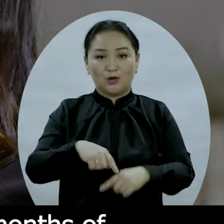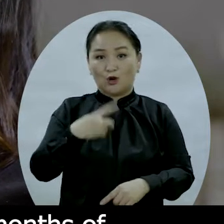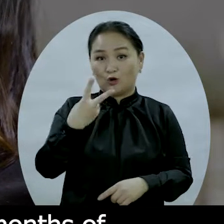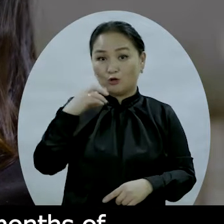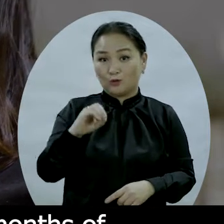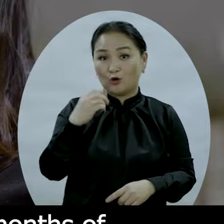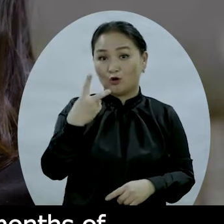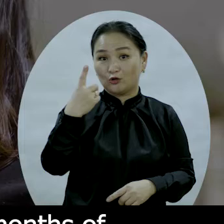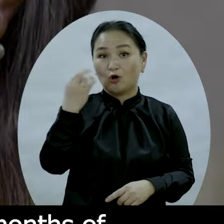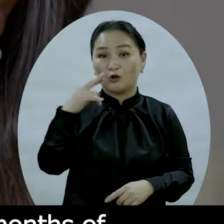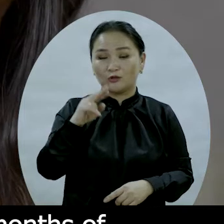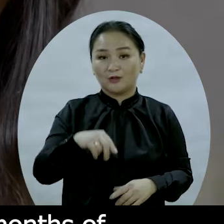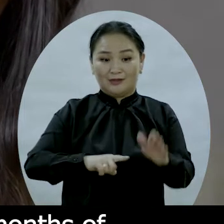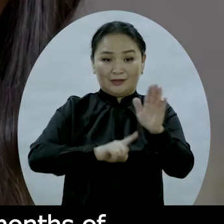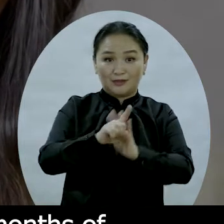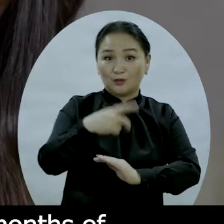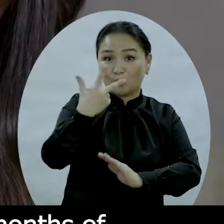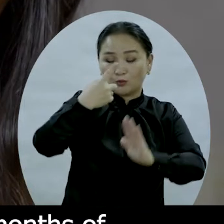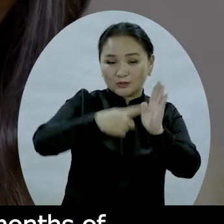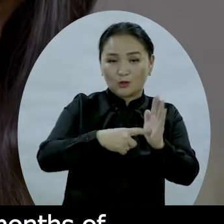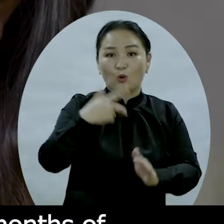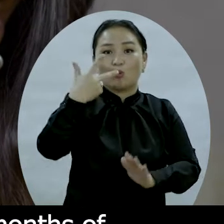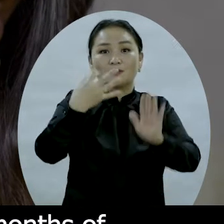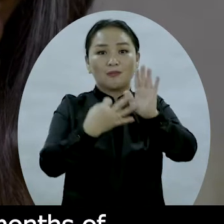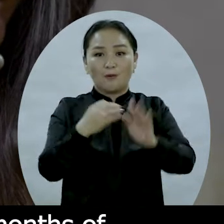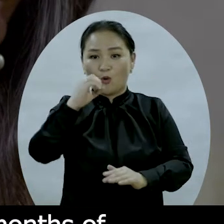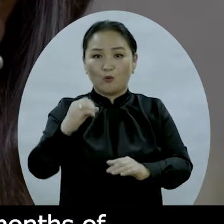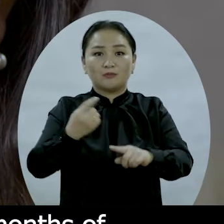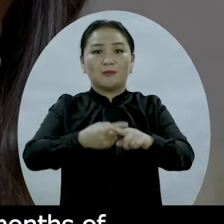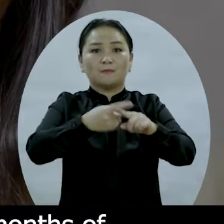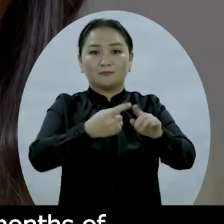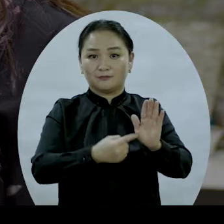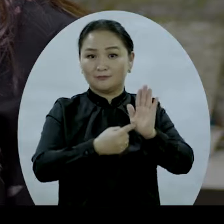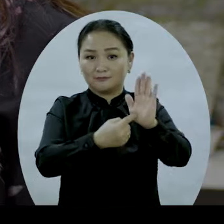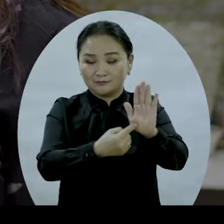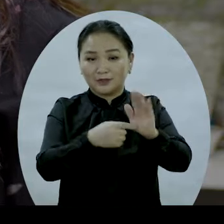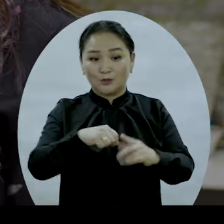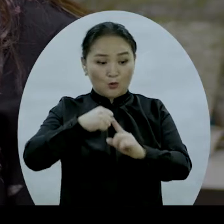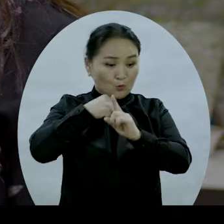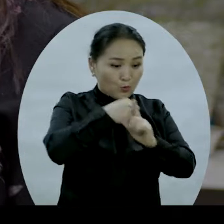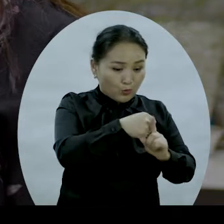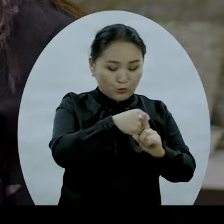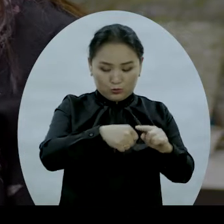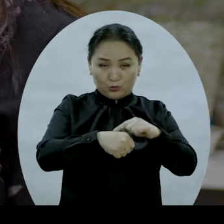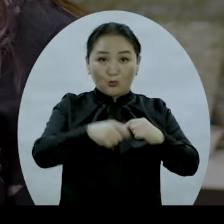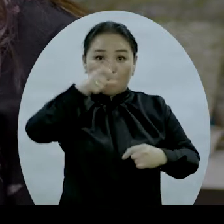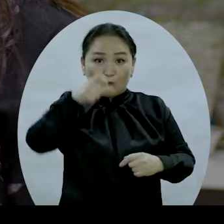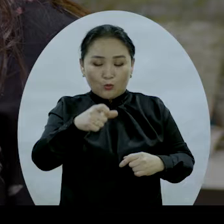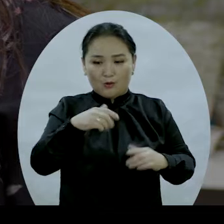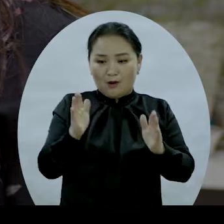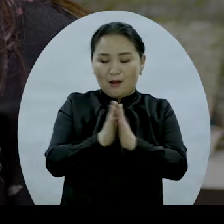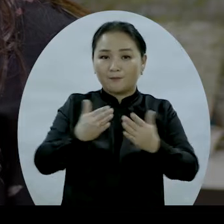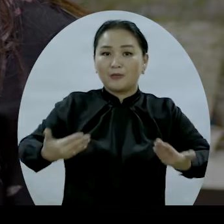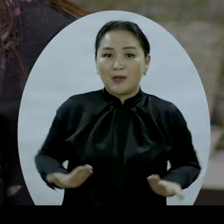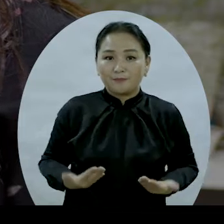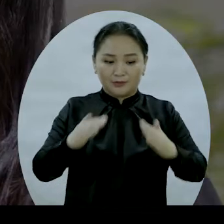тэгвэл 2021 онд ихний 3 сард гэхэд 38% нэмэгдсэн юм үзүүлэлт гарч байна. Тэгэхээр хүчирхийл үлдэгчтэйгээ нэг